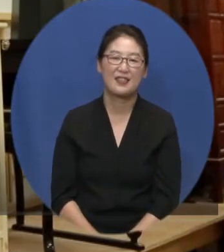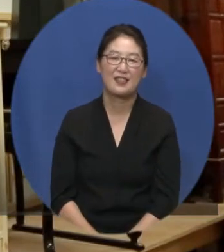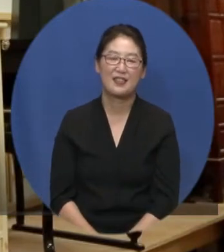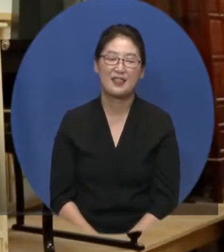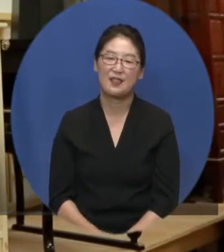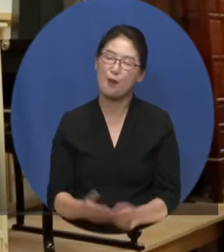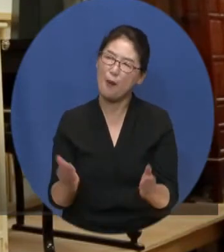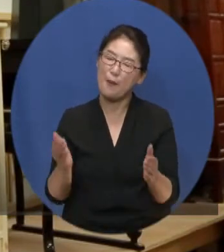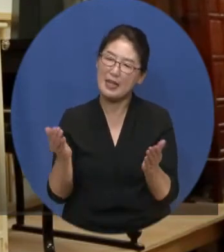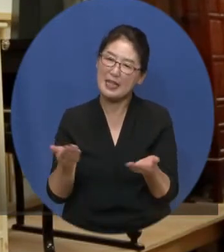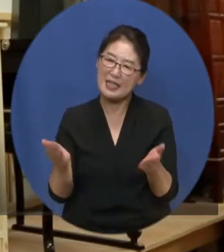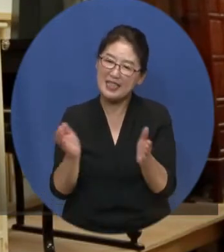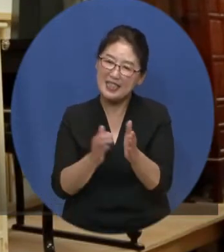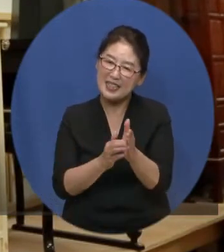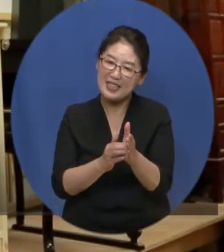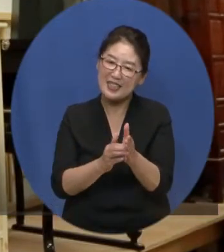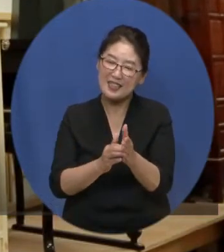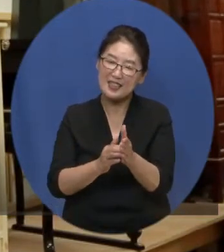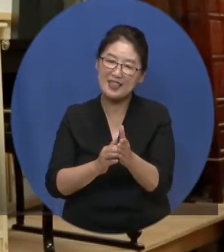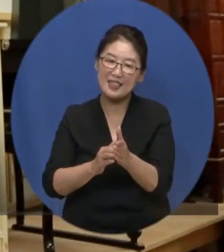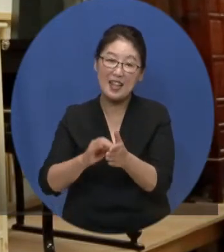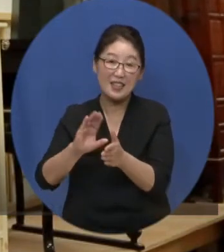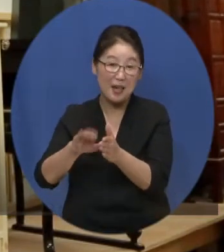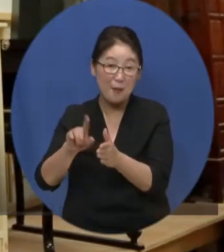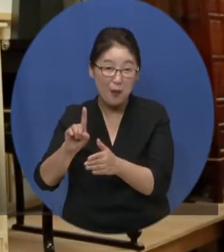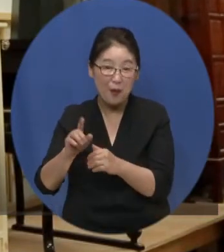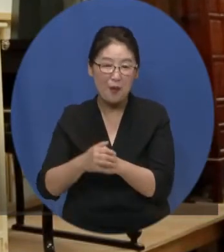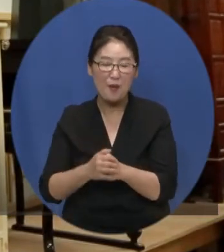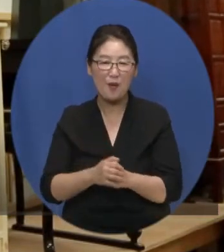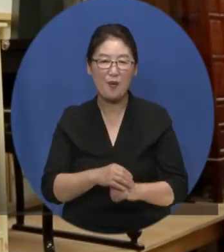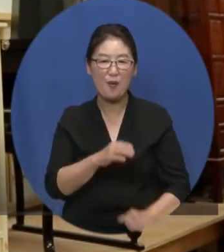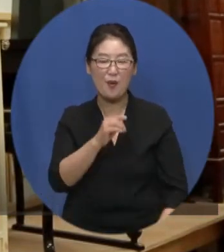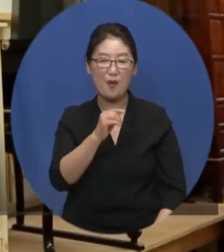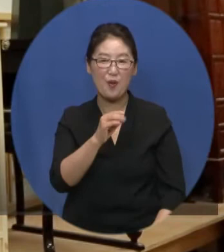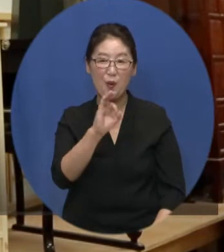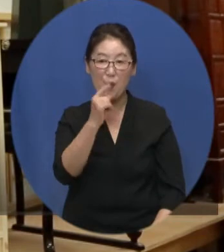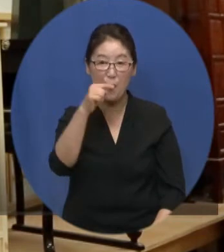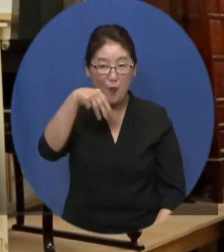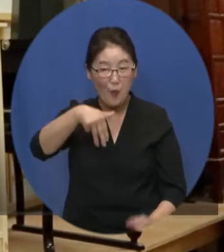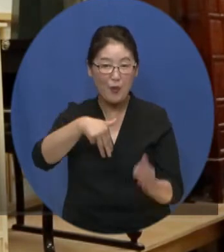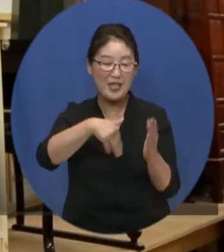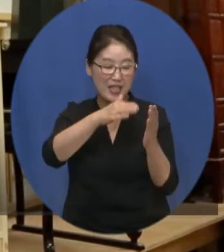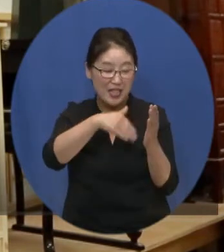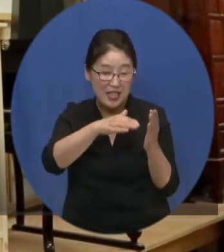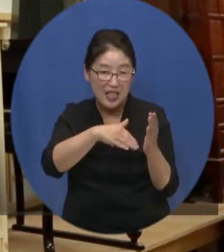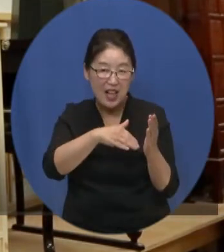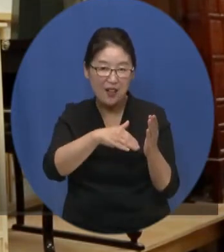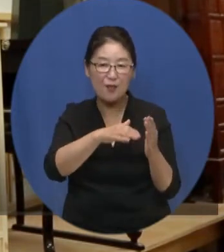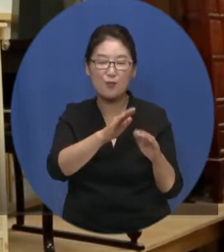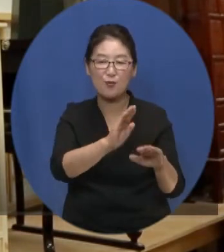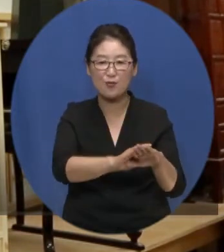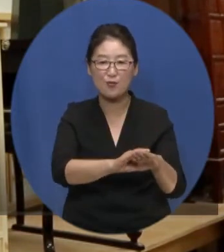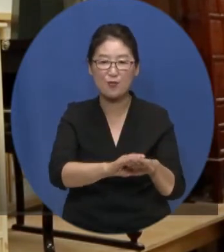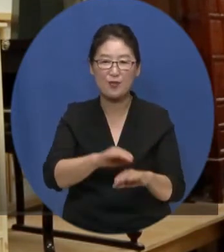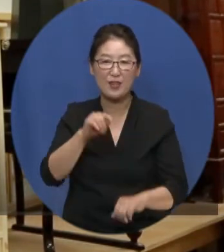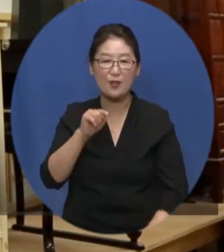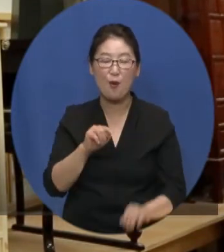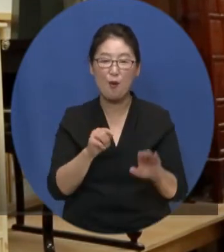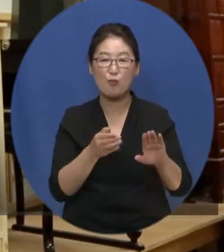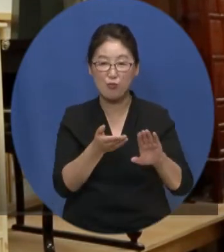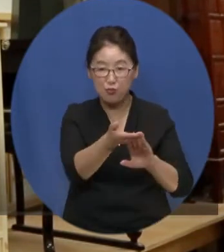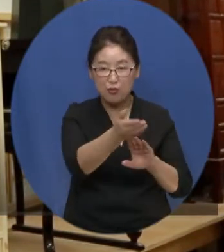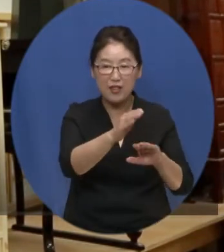최근 쯤에 뭐 뭐 7 할게 있으면 5 7 내놓고 7장을 해놓고